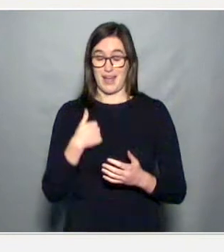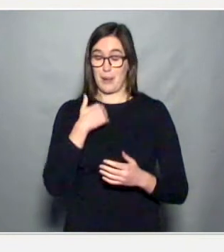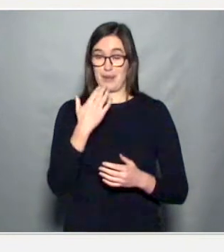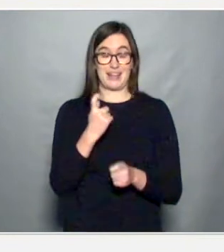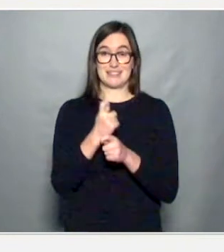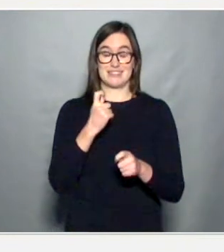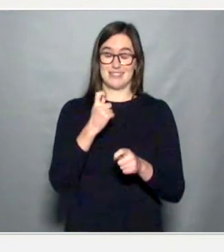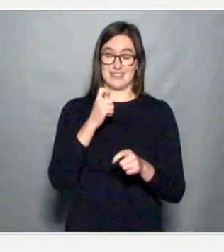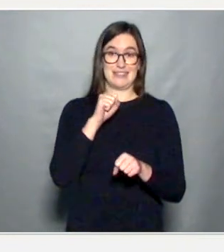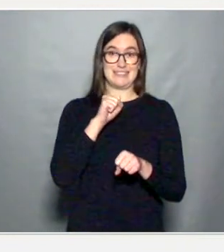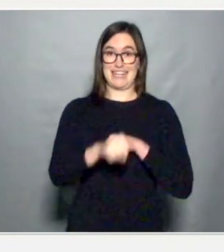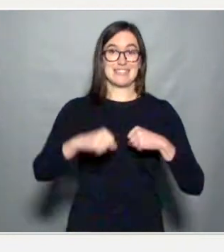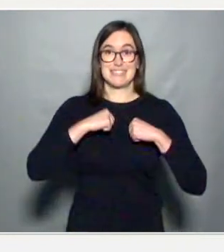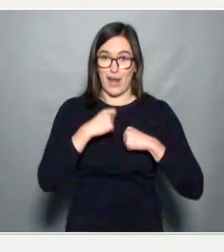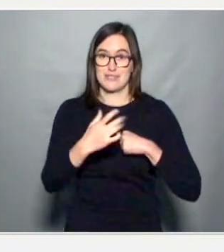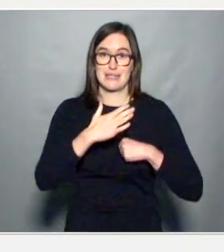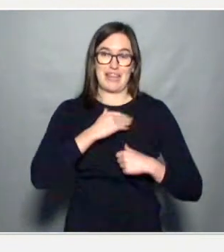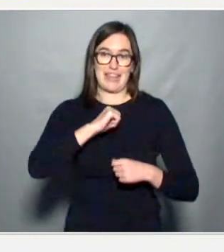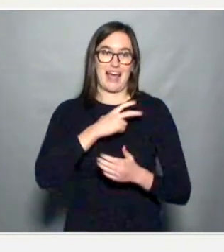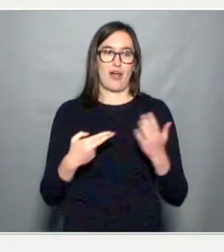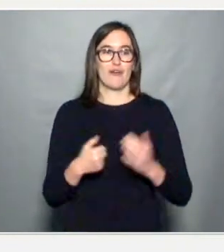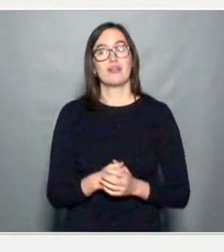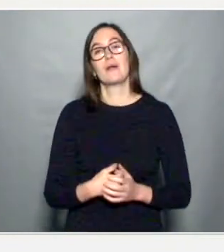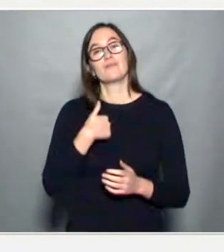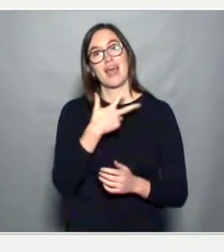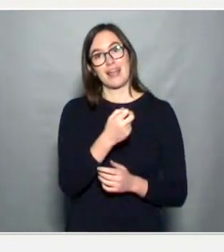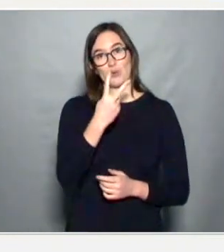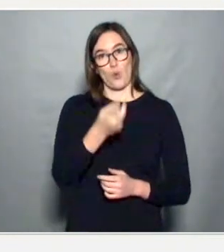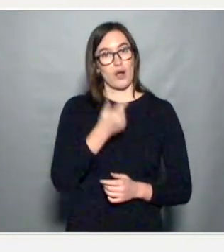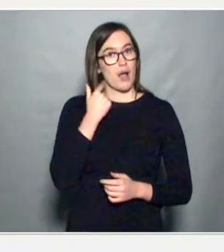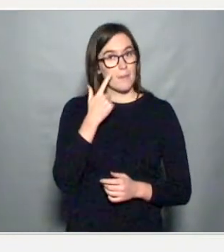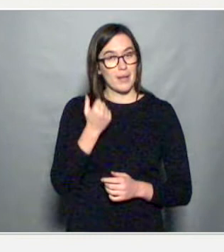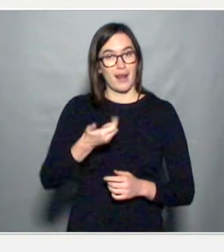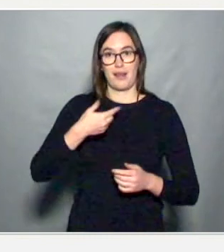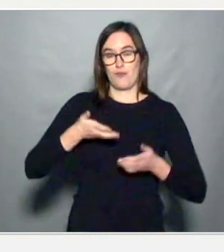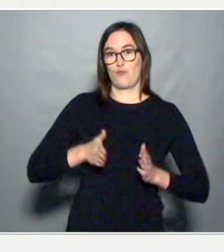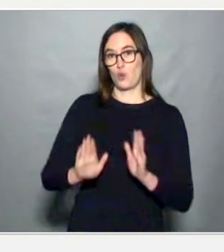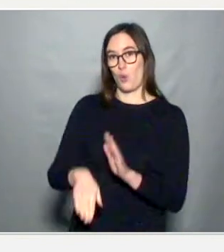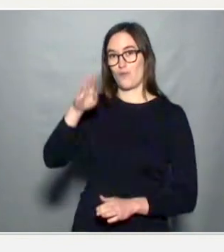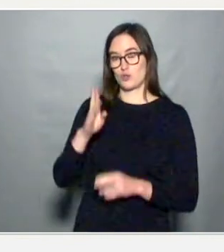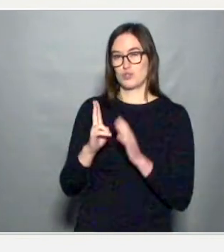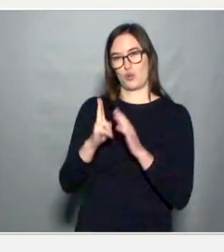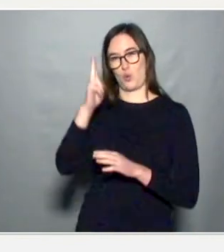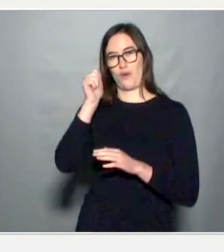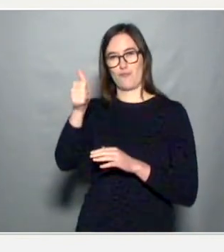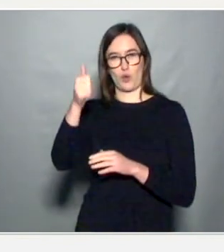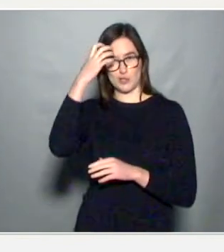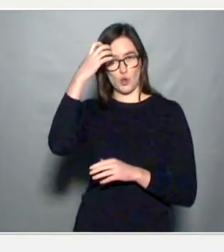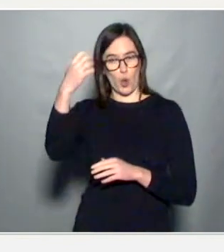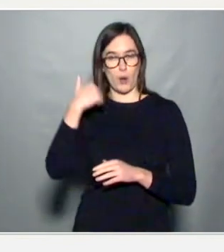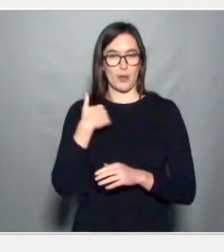mitt eget namn. Jag är 32 år gammal, född och uppvuxen i Täby norr om Stockholm och jag har som